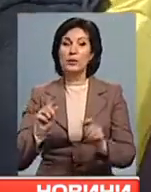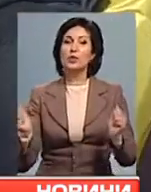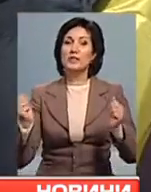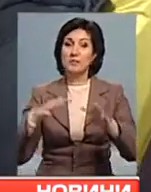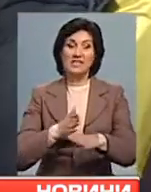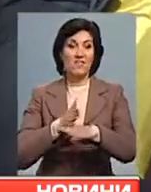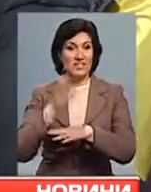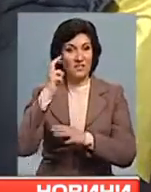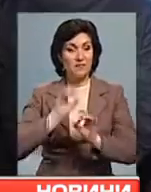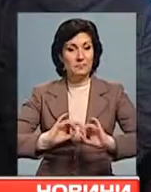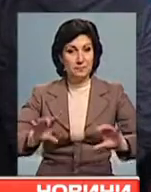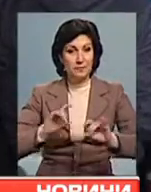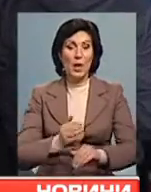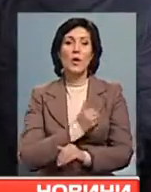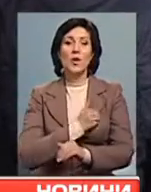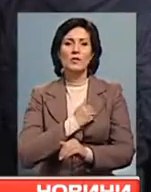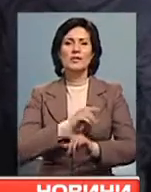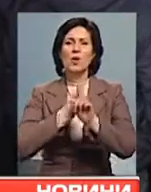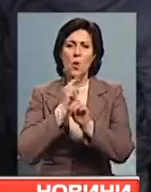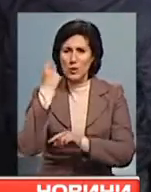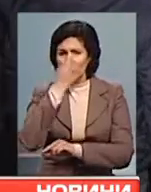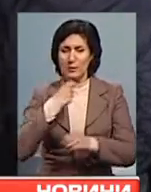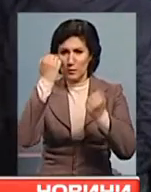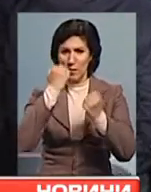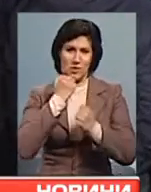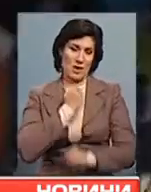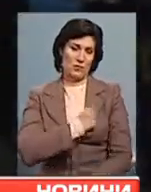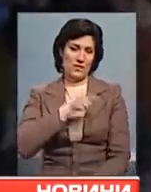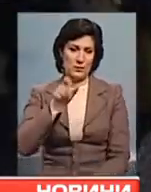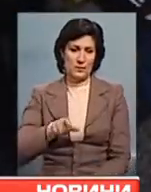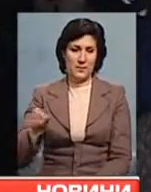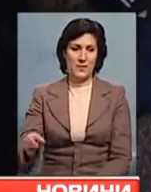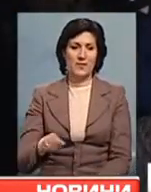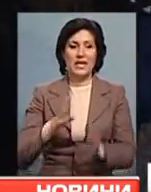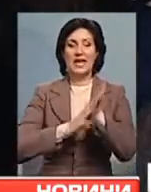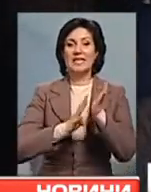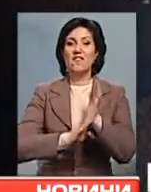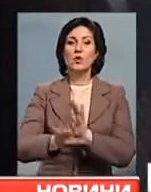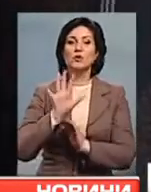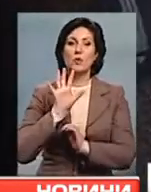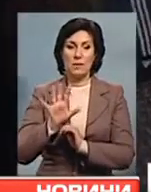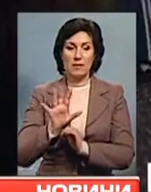що зібралися розповідають хотіли особисто подякувати військовим національний